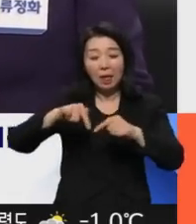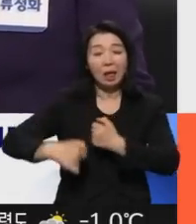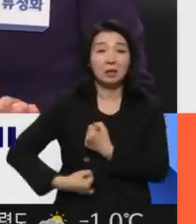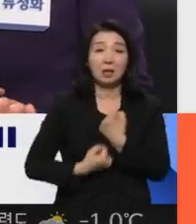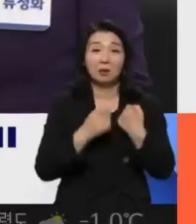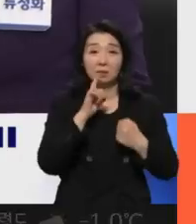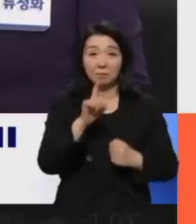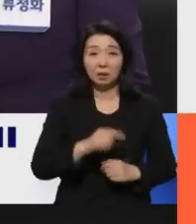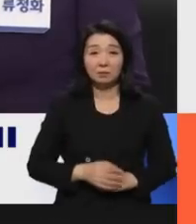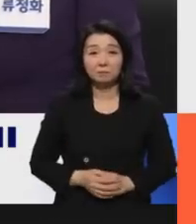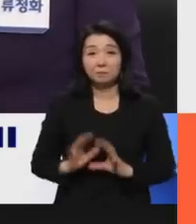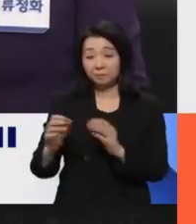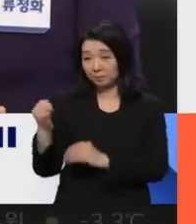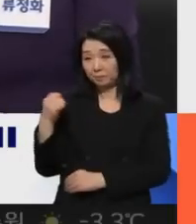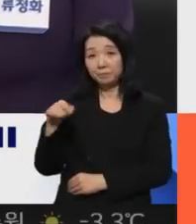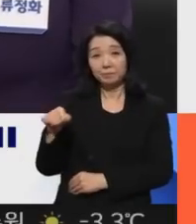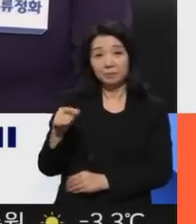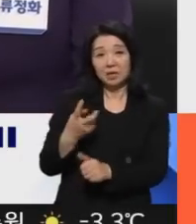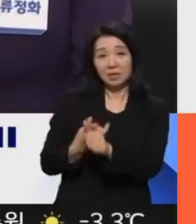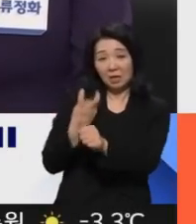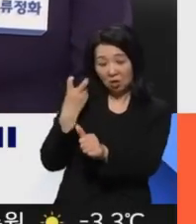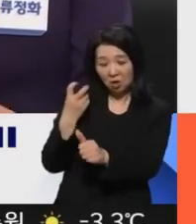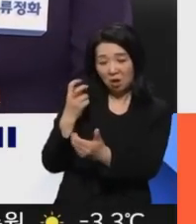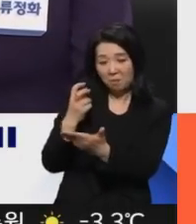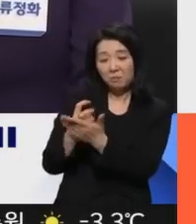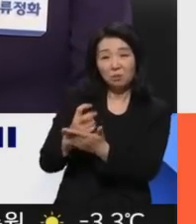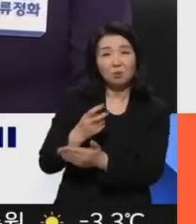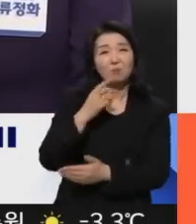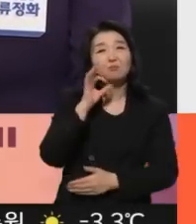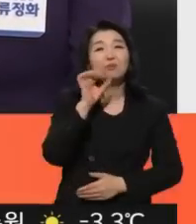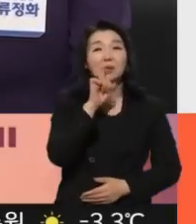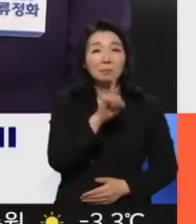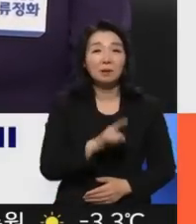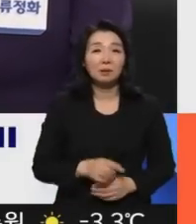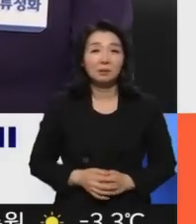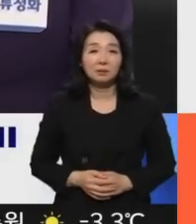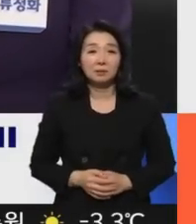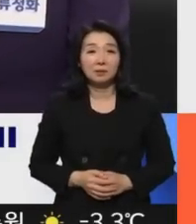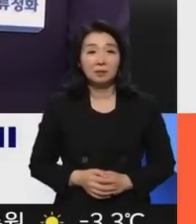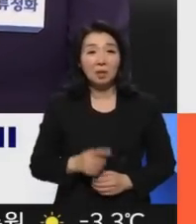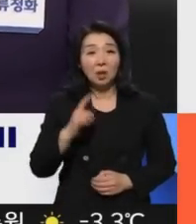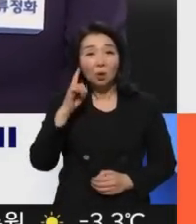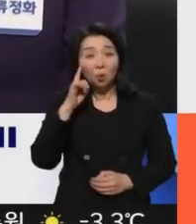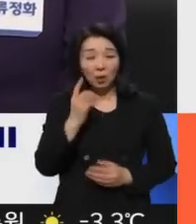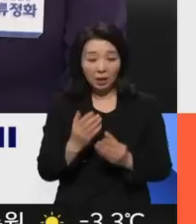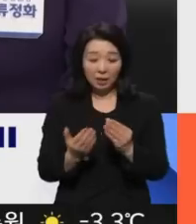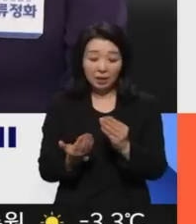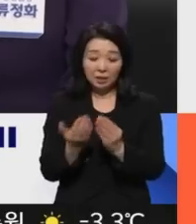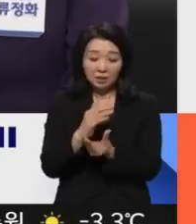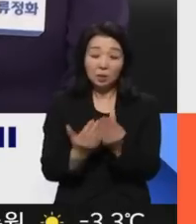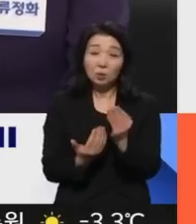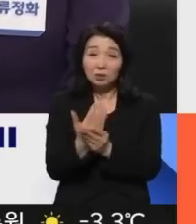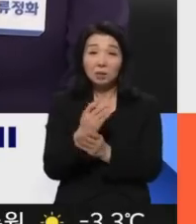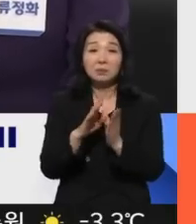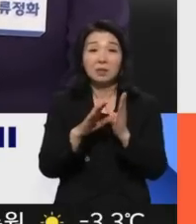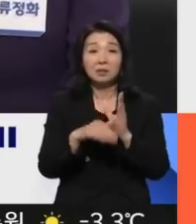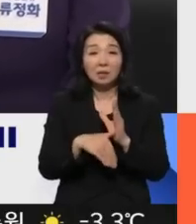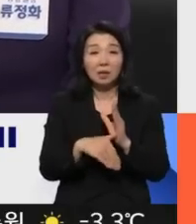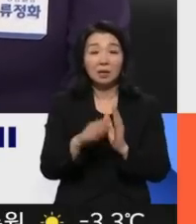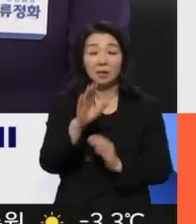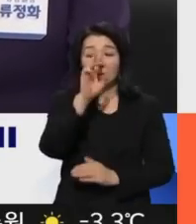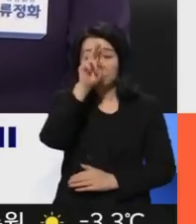있는데요. 반면 국민의힘에서는 탄핵소추 법적으로 가능하지 않다고 말했습니다. 다름 아닌 세월호 참사 때 당시